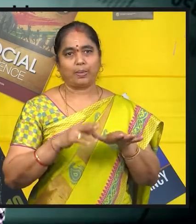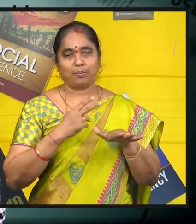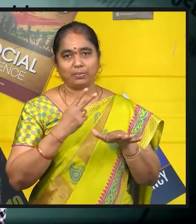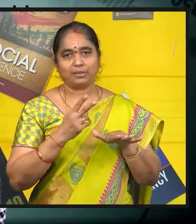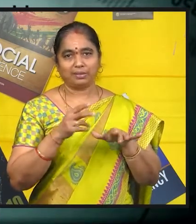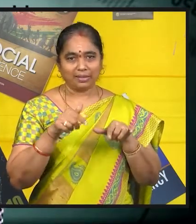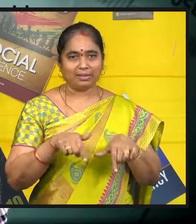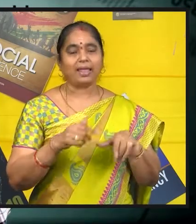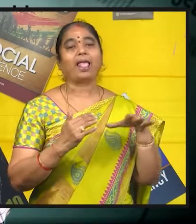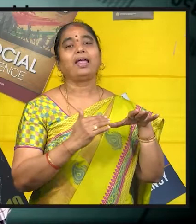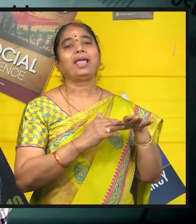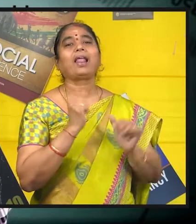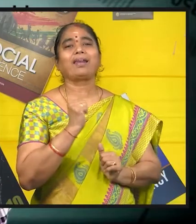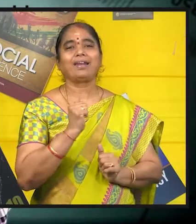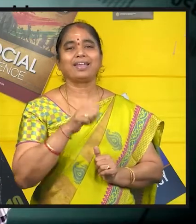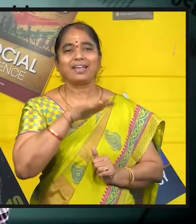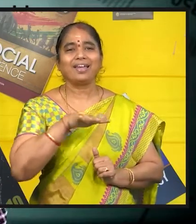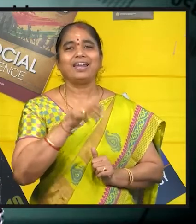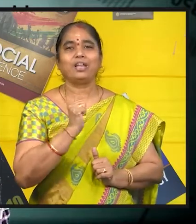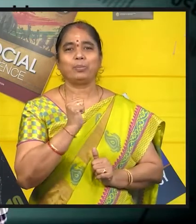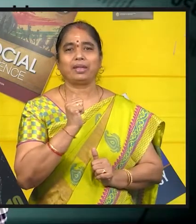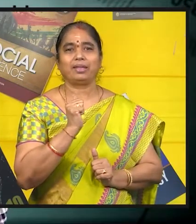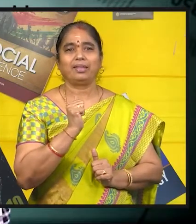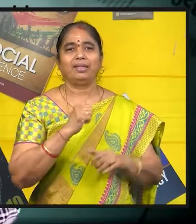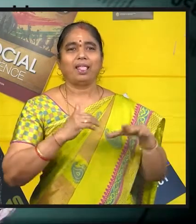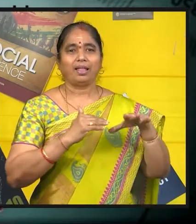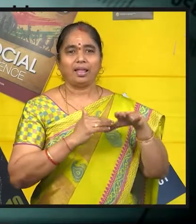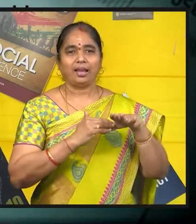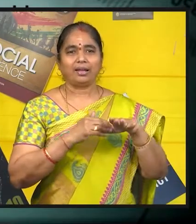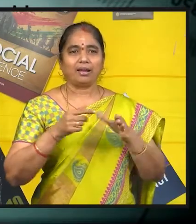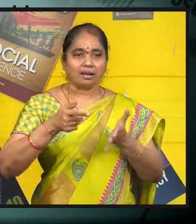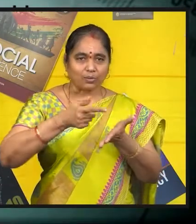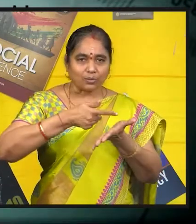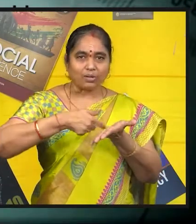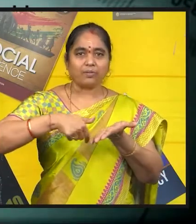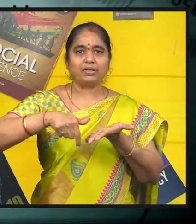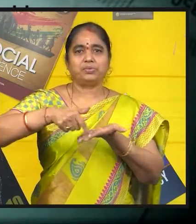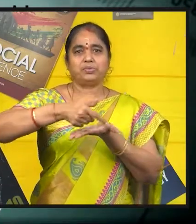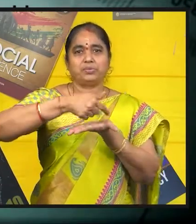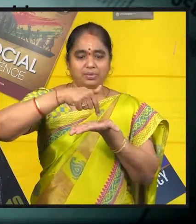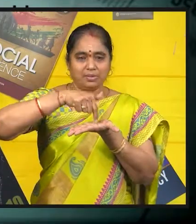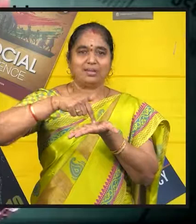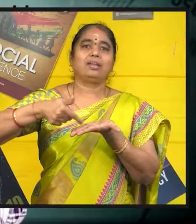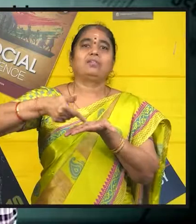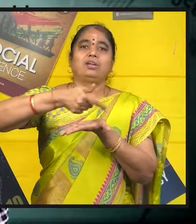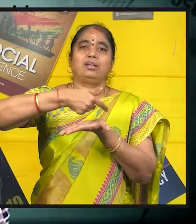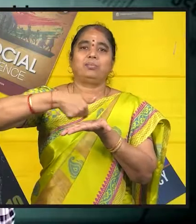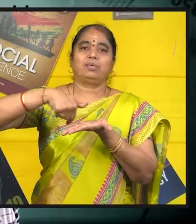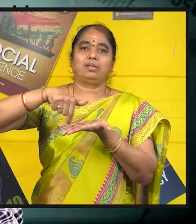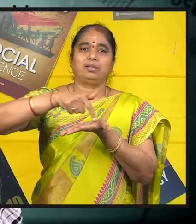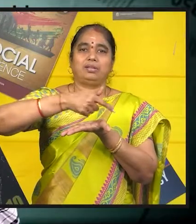என்று சொன்னால் இந்த எலக்ட்ரான்கள் எங்கே இருக்கிறது? இந்த எலக்ட்ரான்கள் உட்கருவை சுற்றி